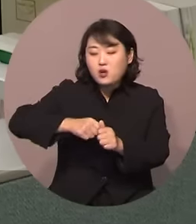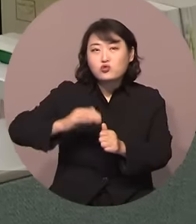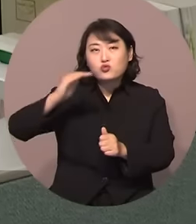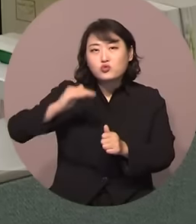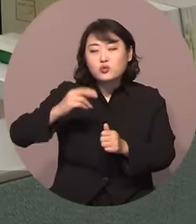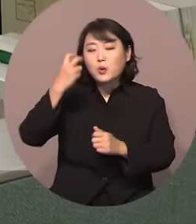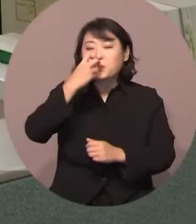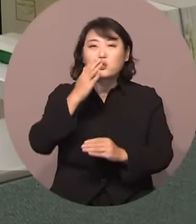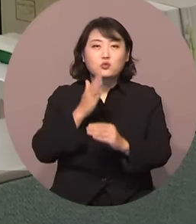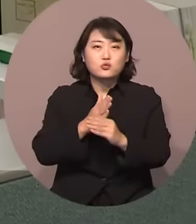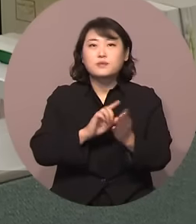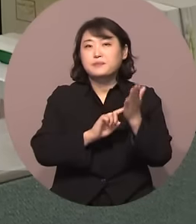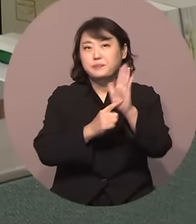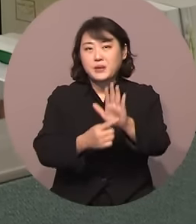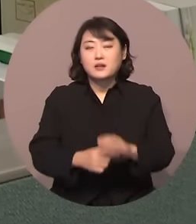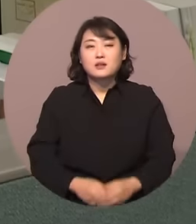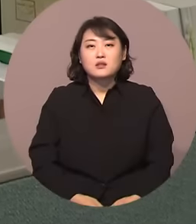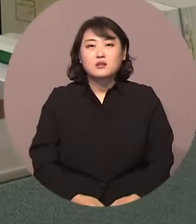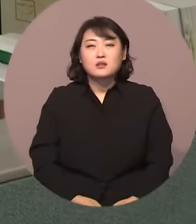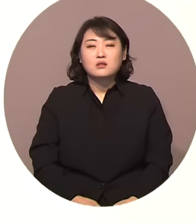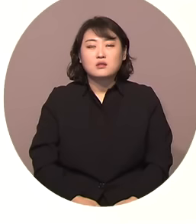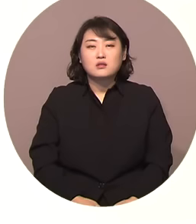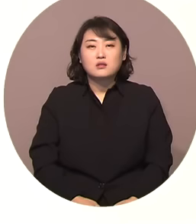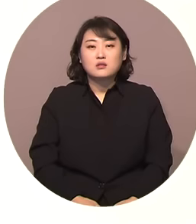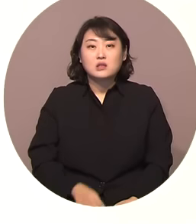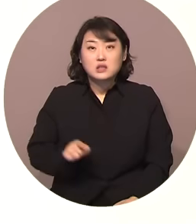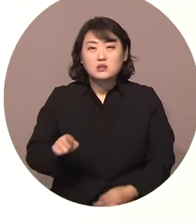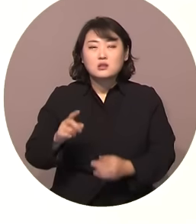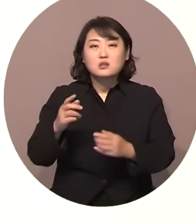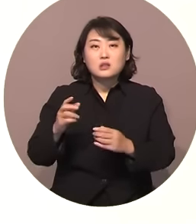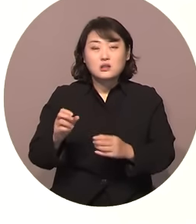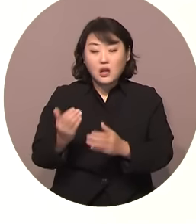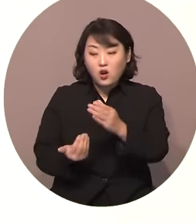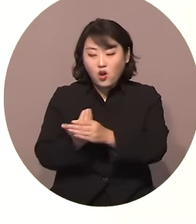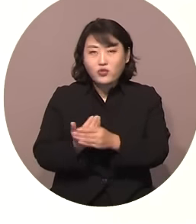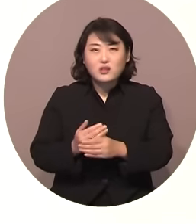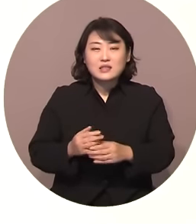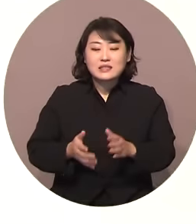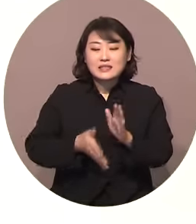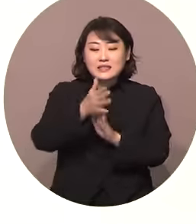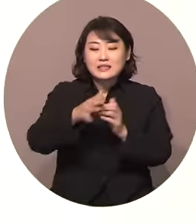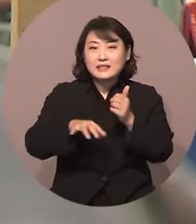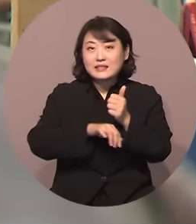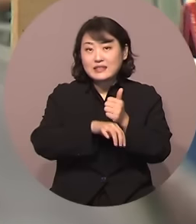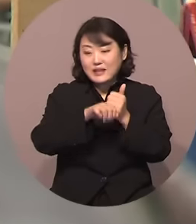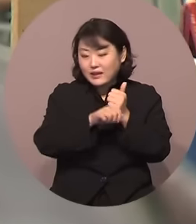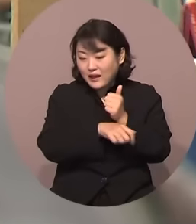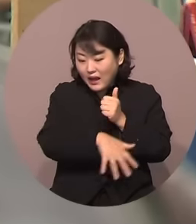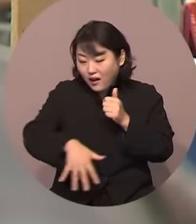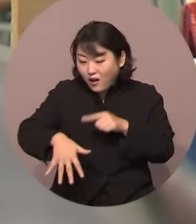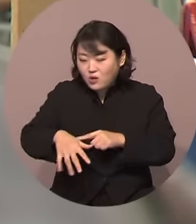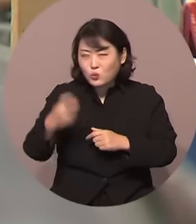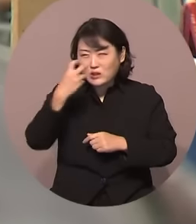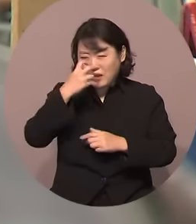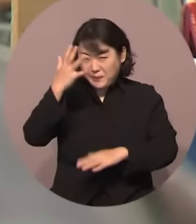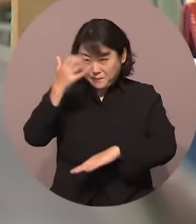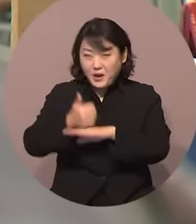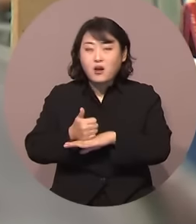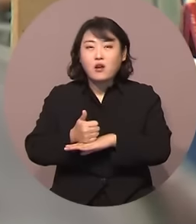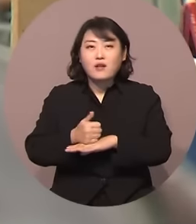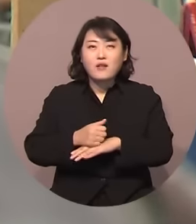검토중이라고 밝혔습니다 그러면서이 사건을 계기로 시사나 기관장 업무 실태를 전수 조사했지만